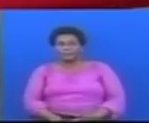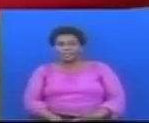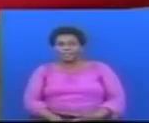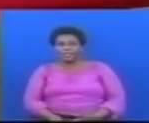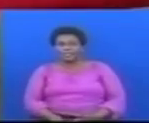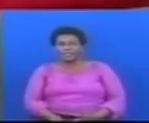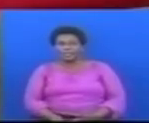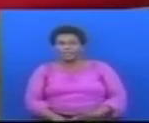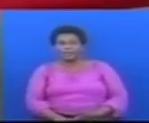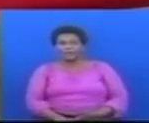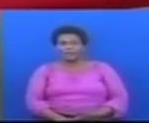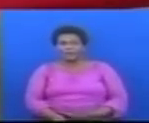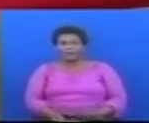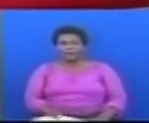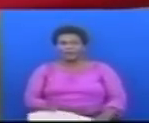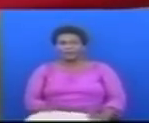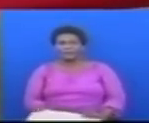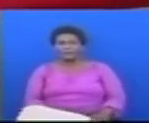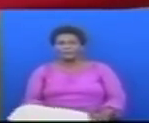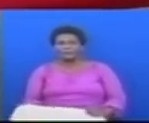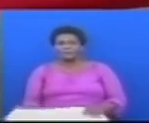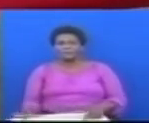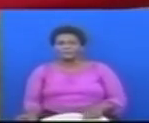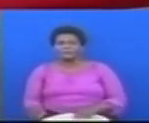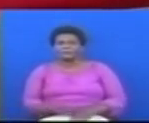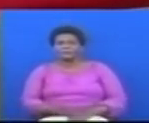2002 imeingiza vifungu vya makosa ya